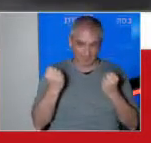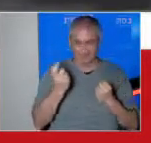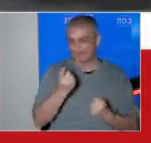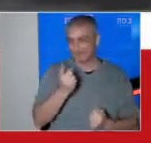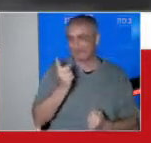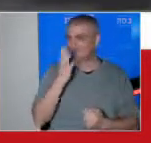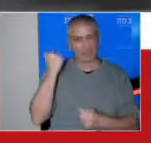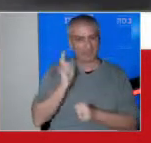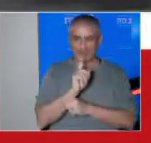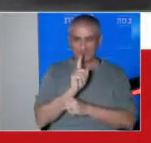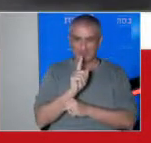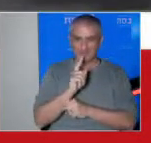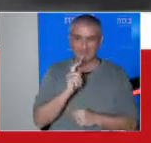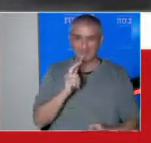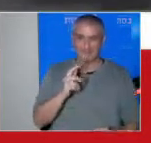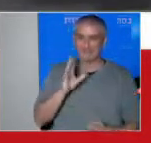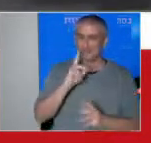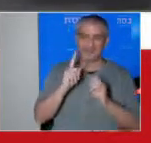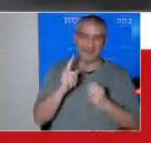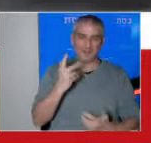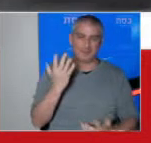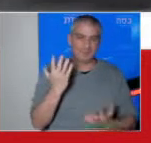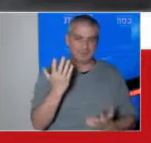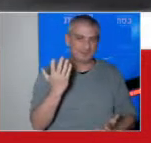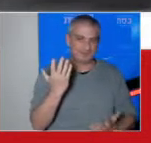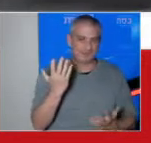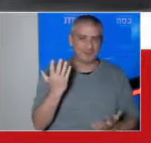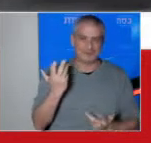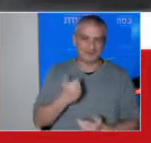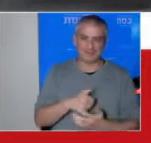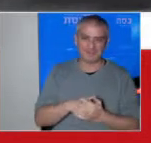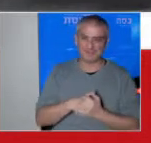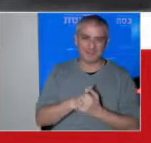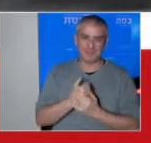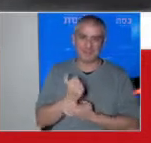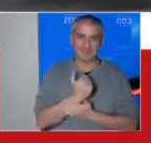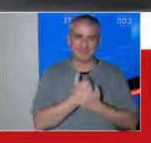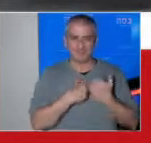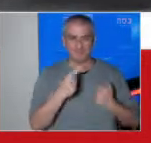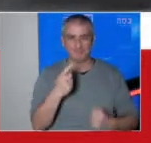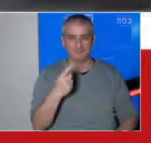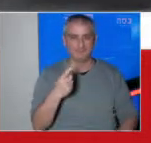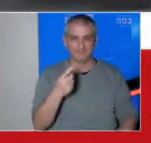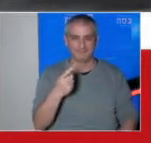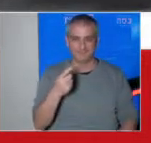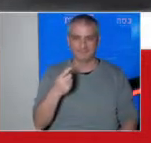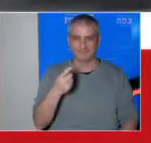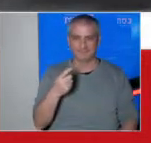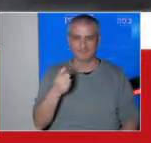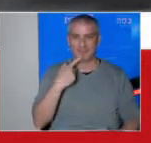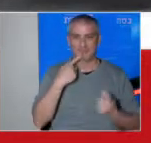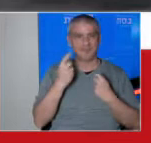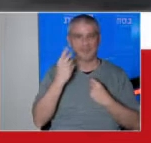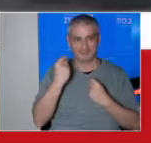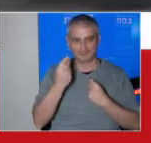לנו, אני לא יודע אם היה אי פעם, בטח לא בעשרות השנים האחרונות לביתר ירושלים, ואחד למנוע את הדבר הזה, ושתיים, לייצר